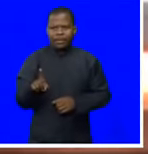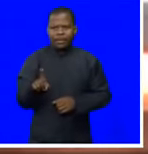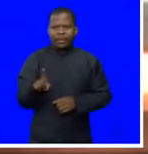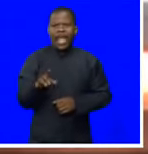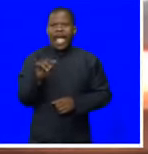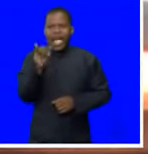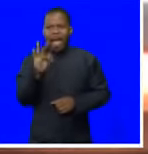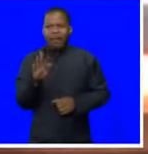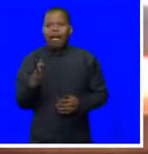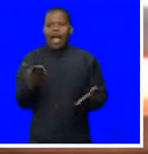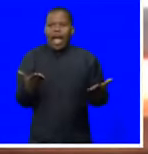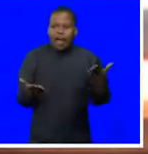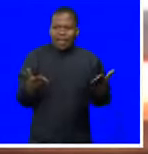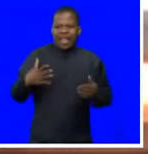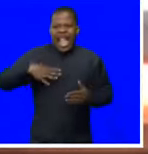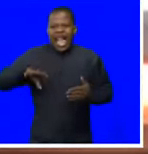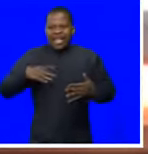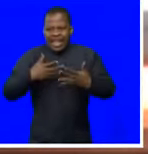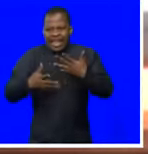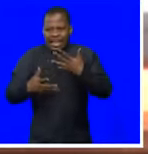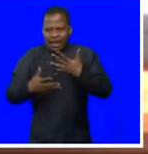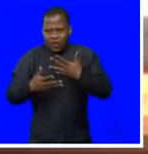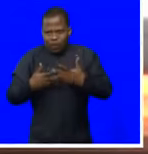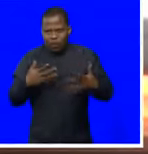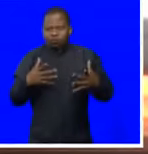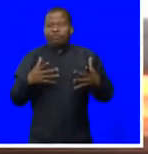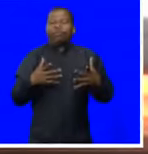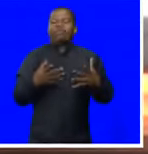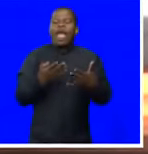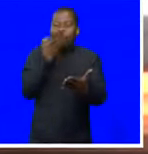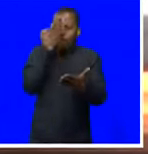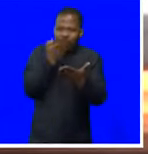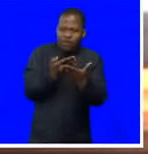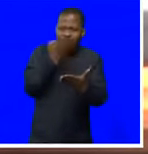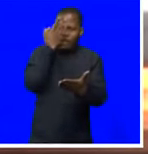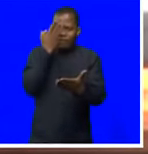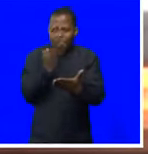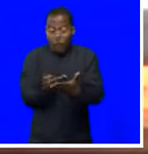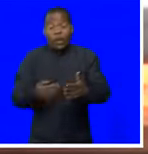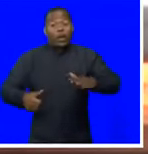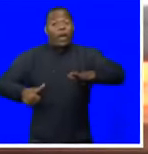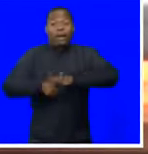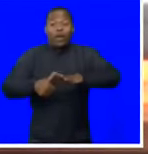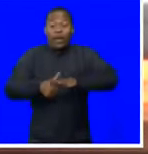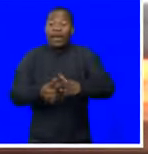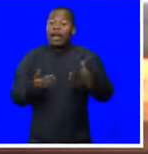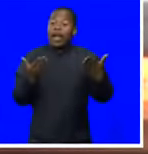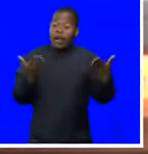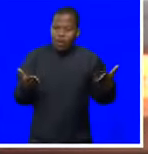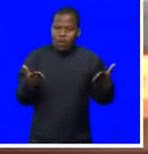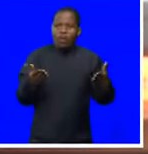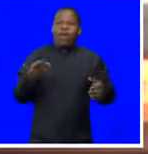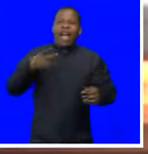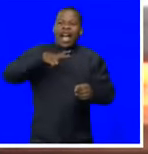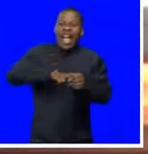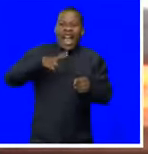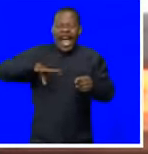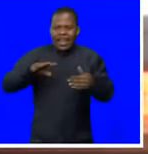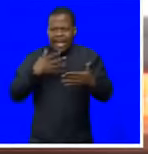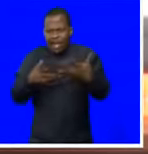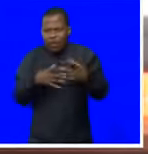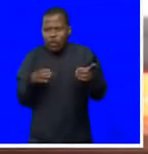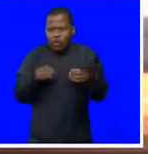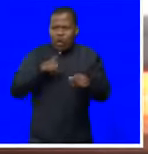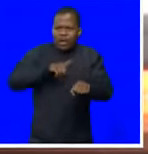tikhona tintfo lotendako tibe full time njengalokufundza nje. Kukhona tindlu lotendako tibe